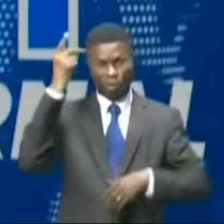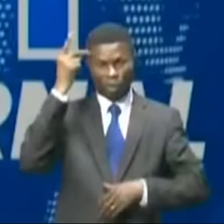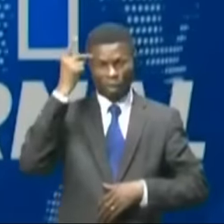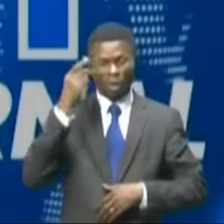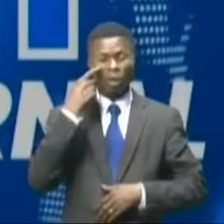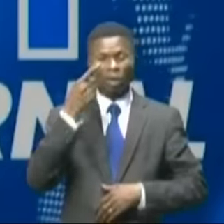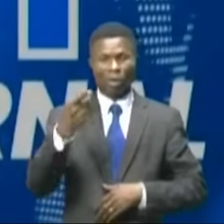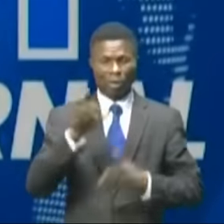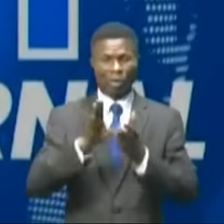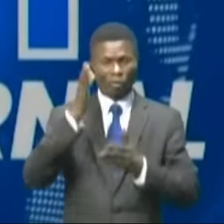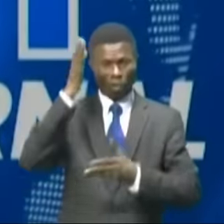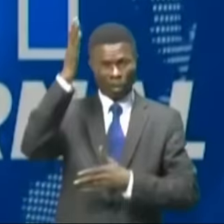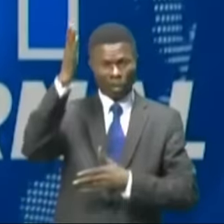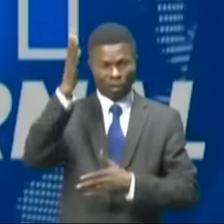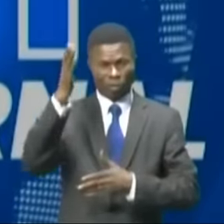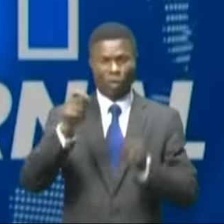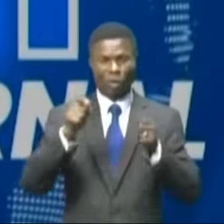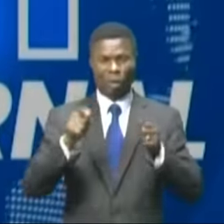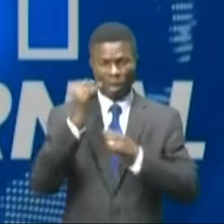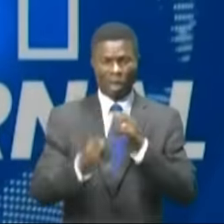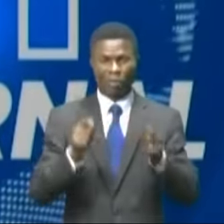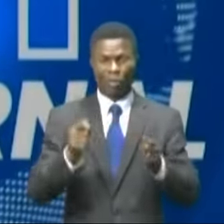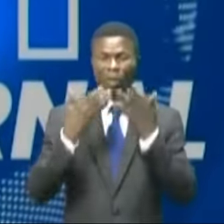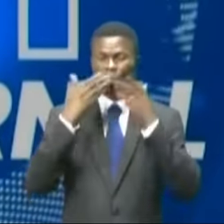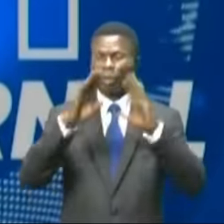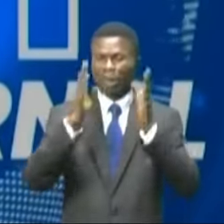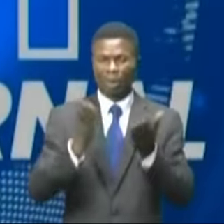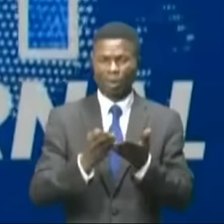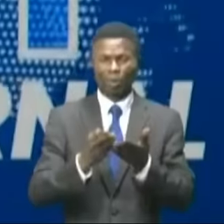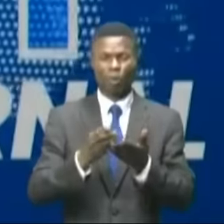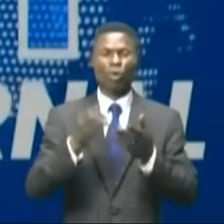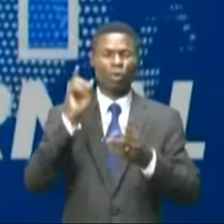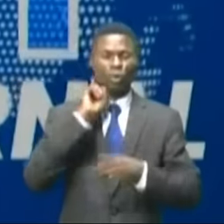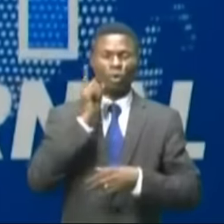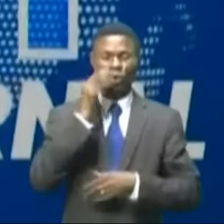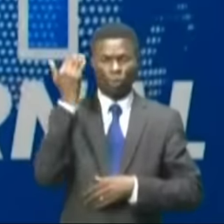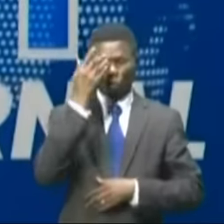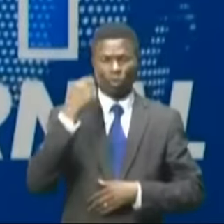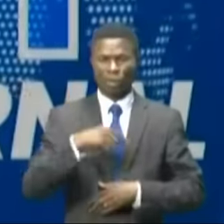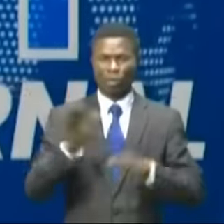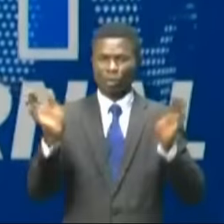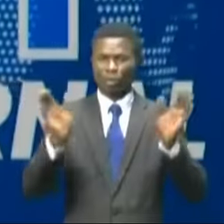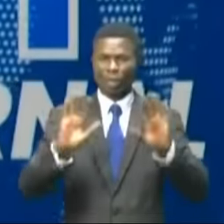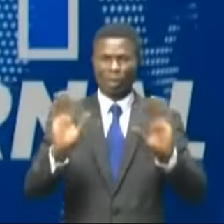activité en page spéciale à la fin de ce journal. Merci infiniment de l'avoir suivi.